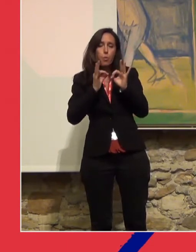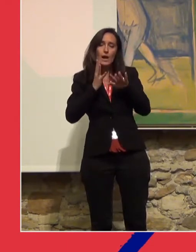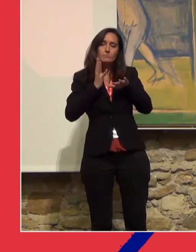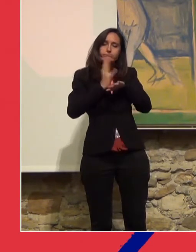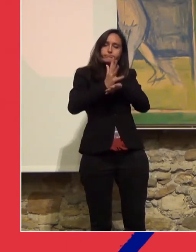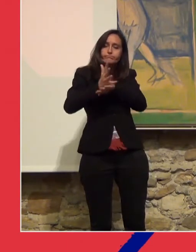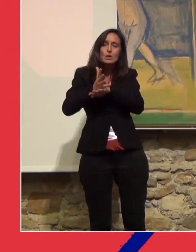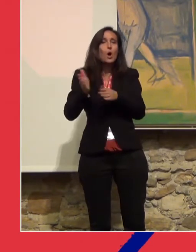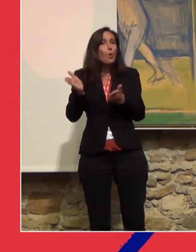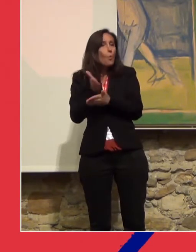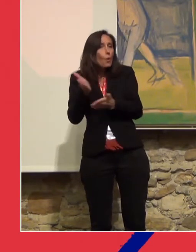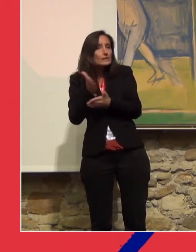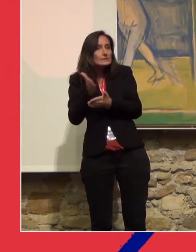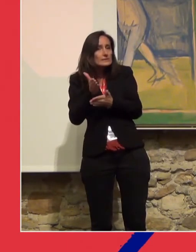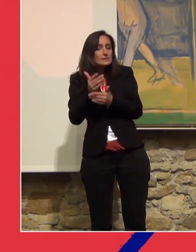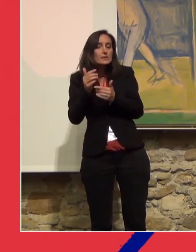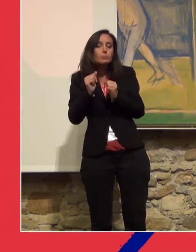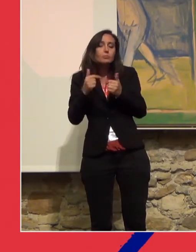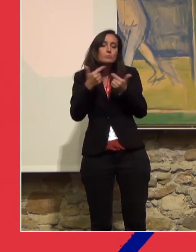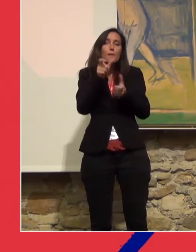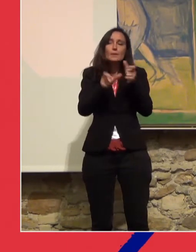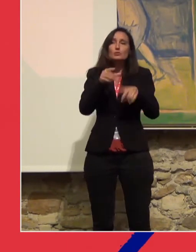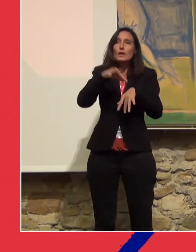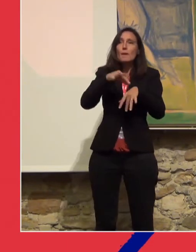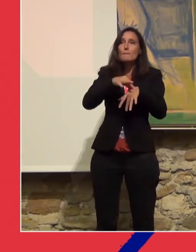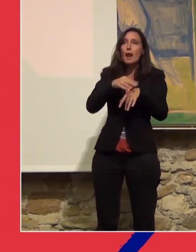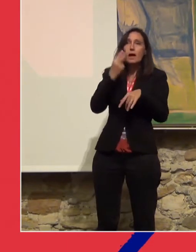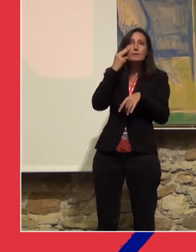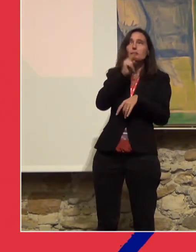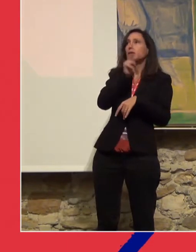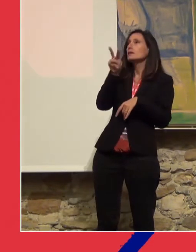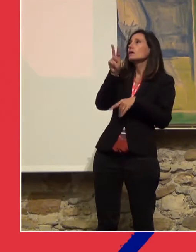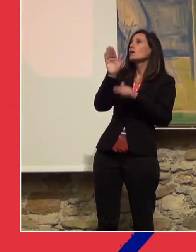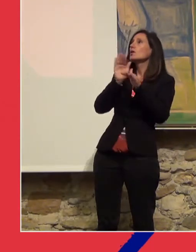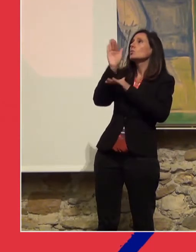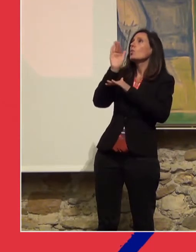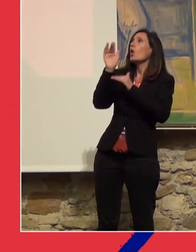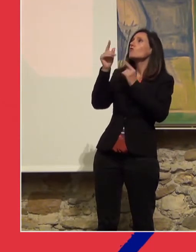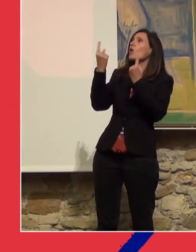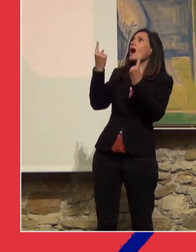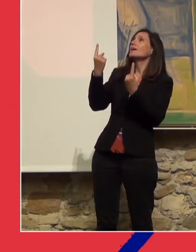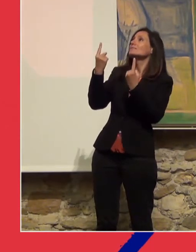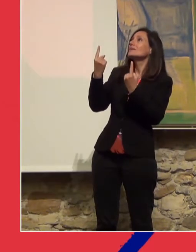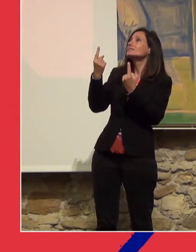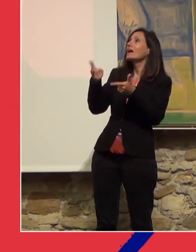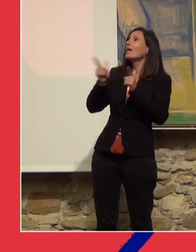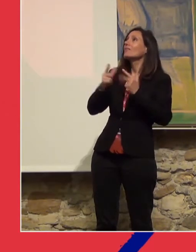nuova attesa che riapre la speranza. Vi ringrazio.